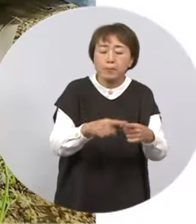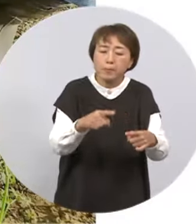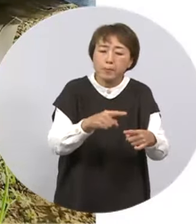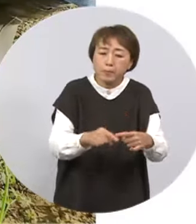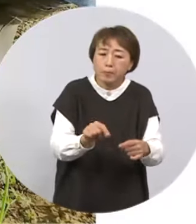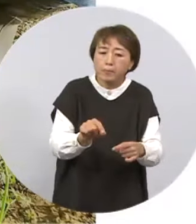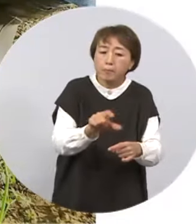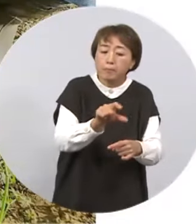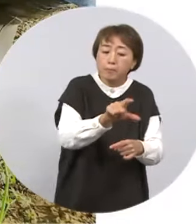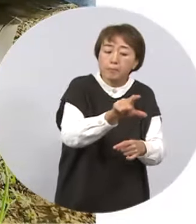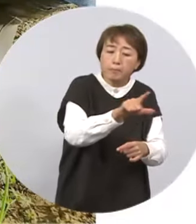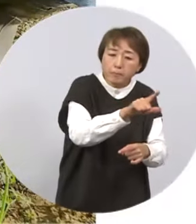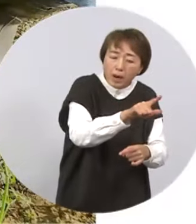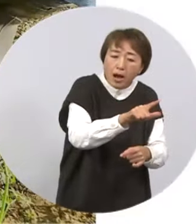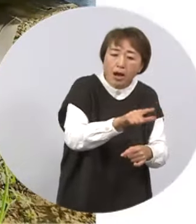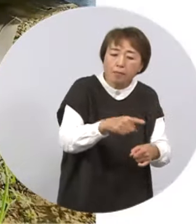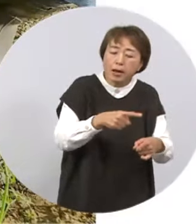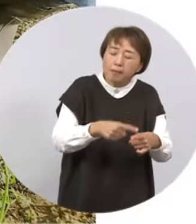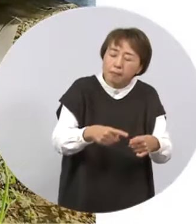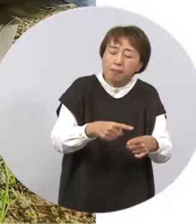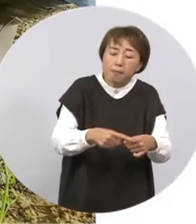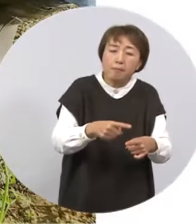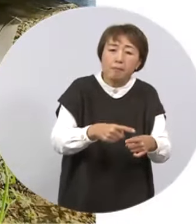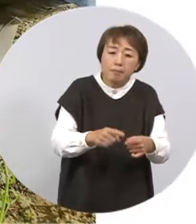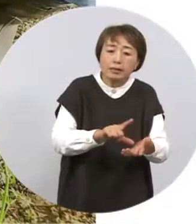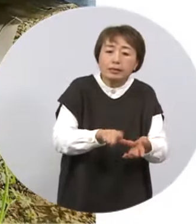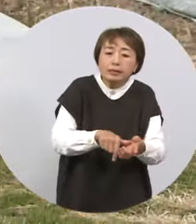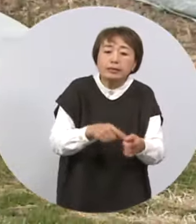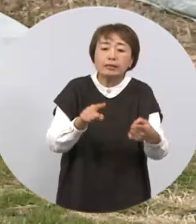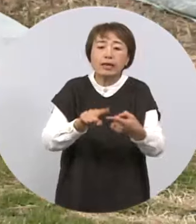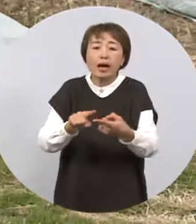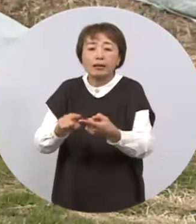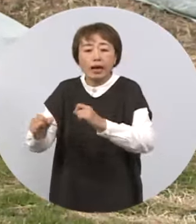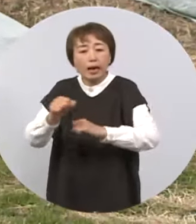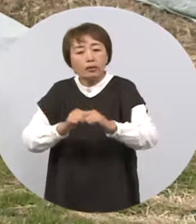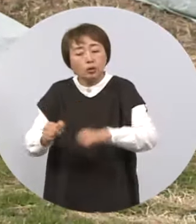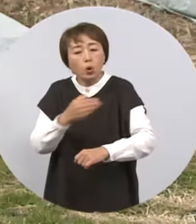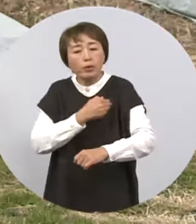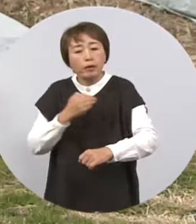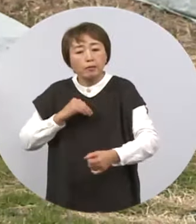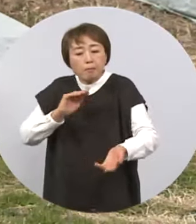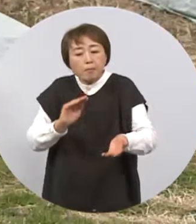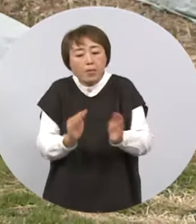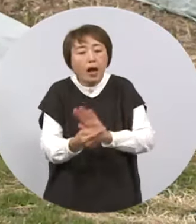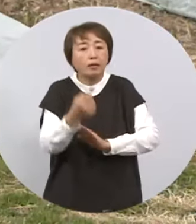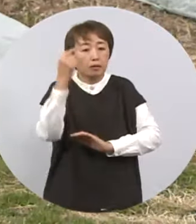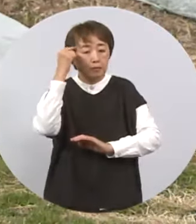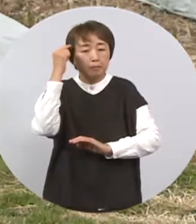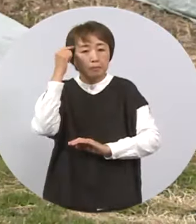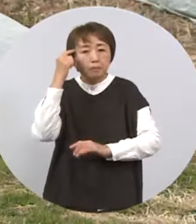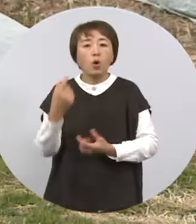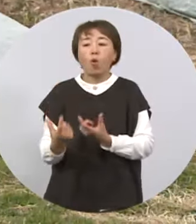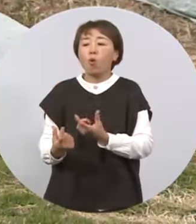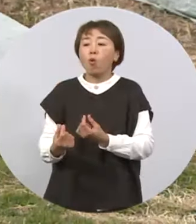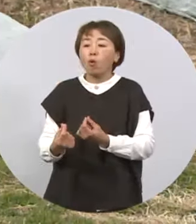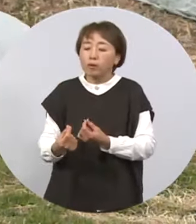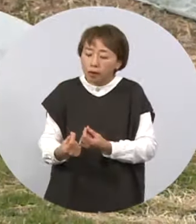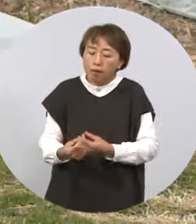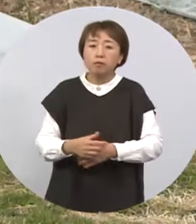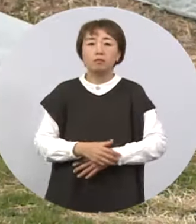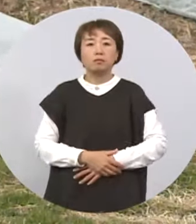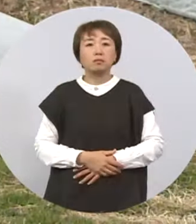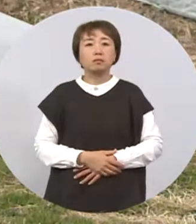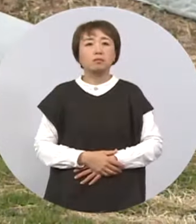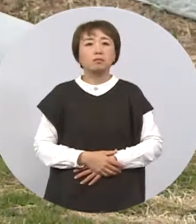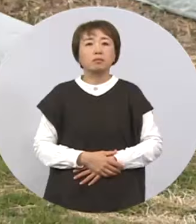にですけども地域に根ざした活動ができるようになったと思います。 じゃあより密着した活動ができているという実感があるということです